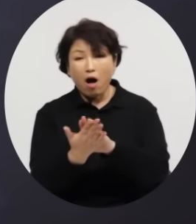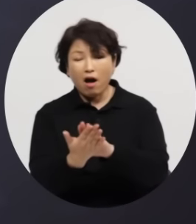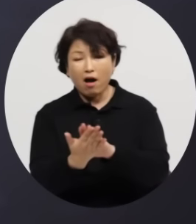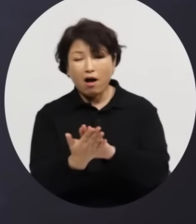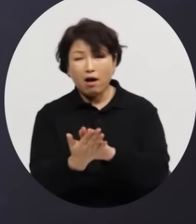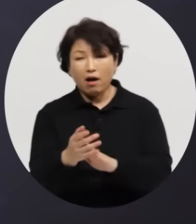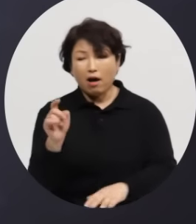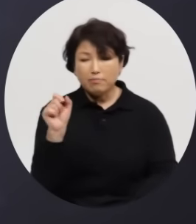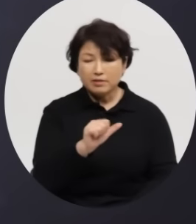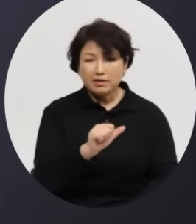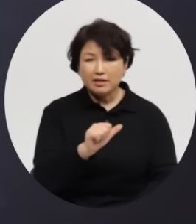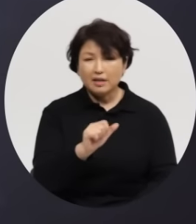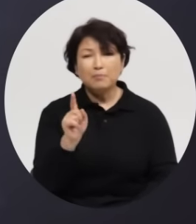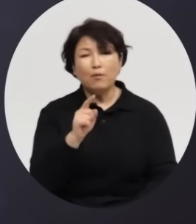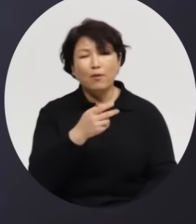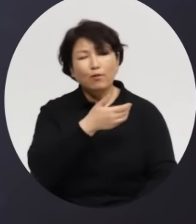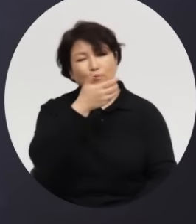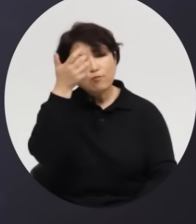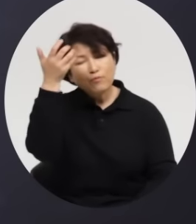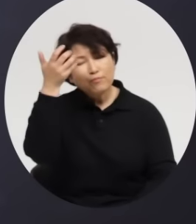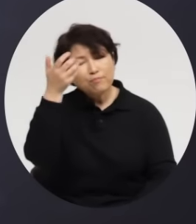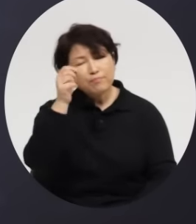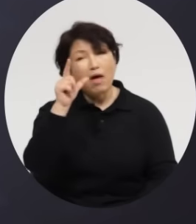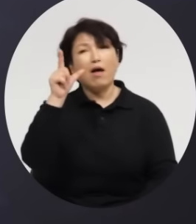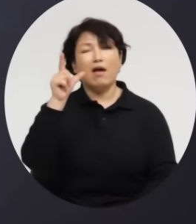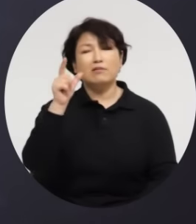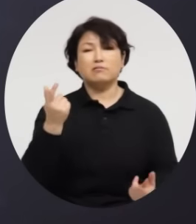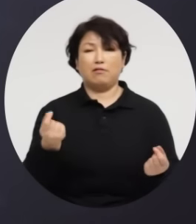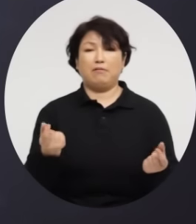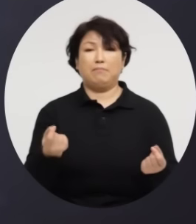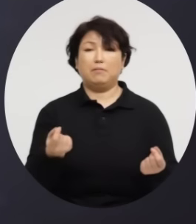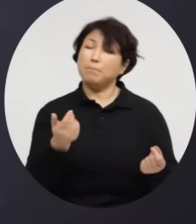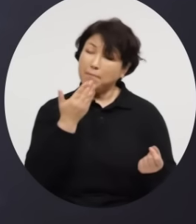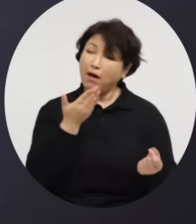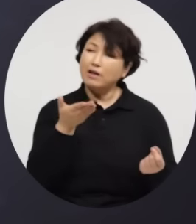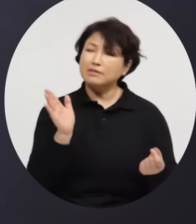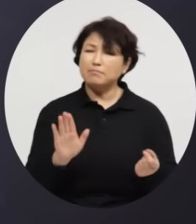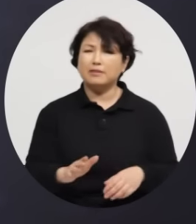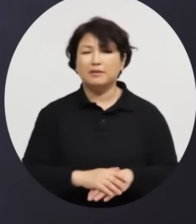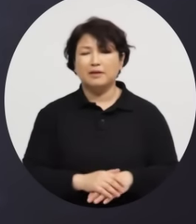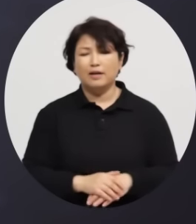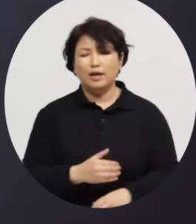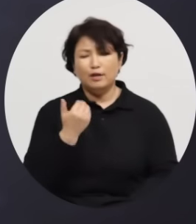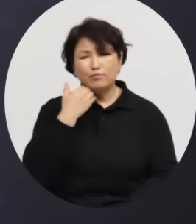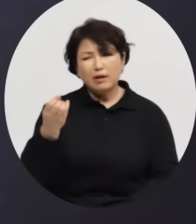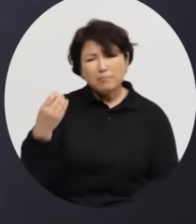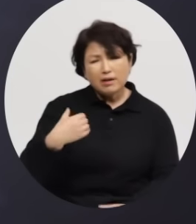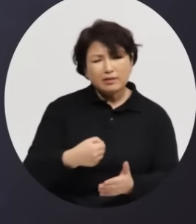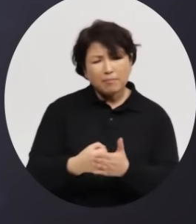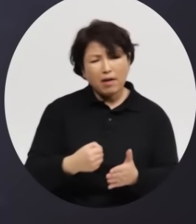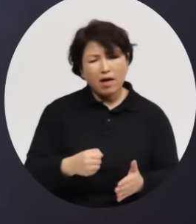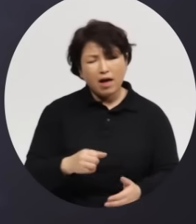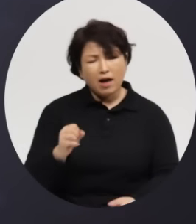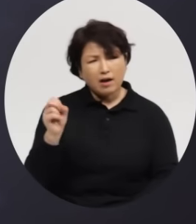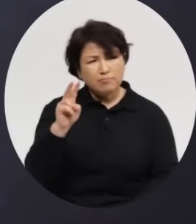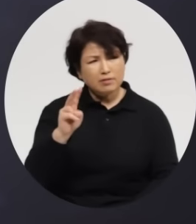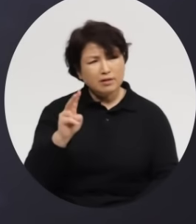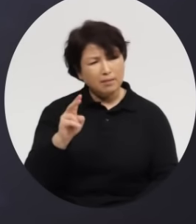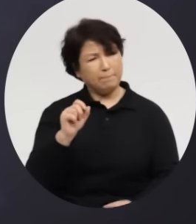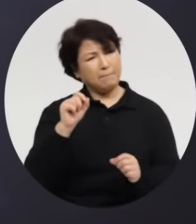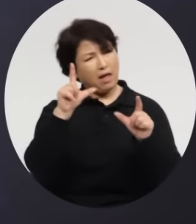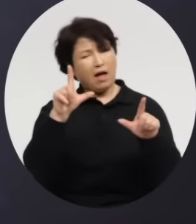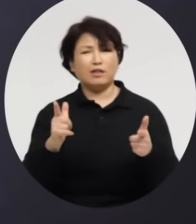있습니다. 꿈깨듯이 팍 깰 수도 있는데 그게 그냥 한마디 말 듣고 꿈깨듯이 꽉 깨는 게 아니라